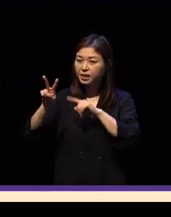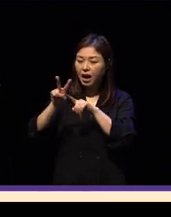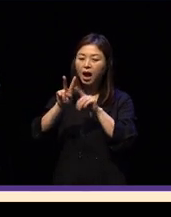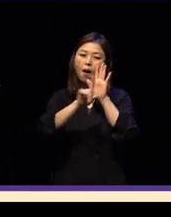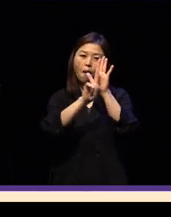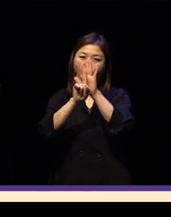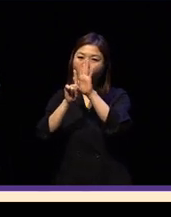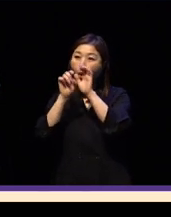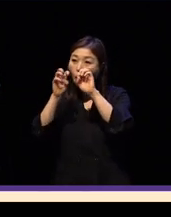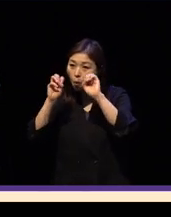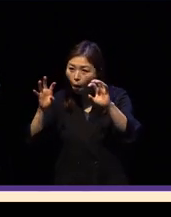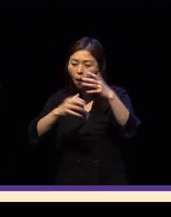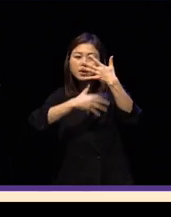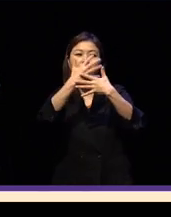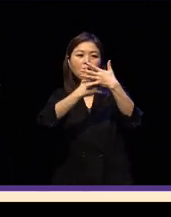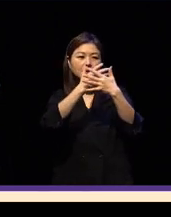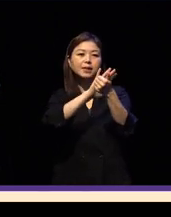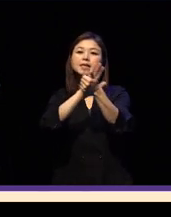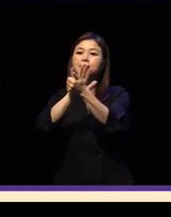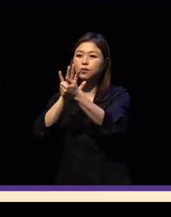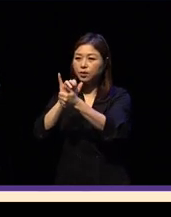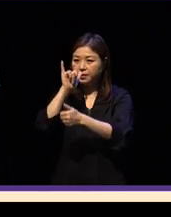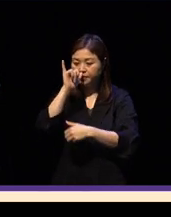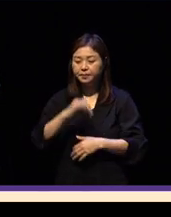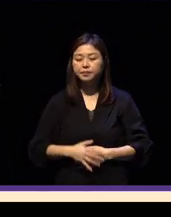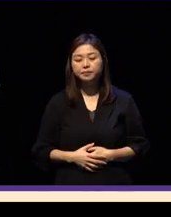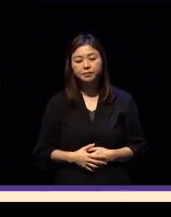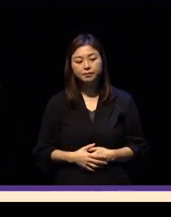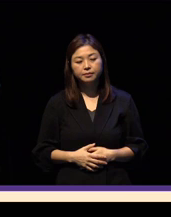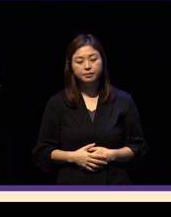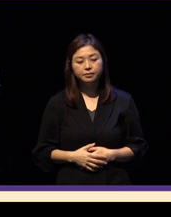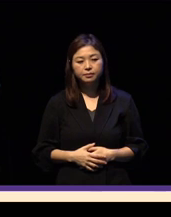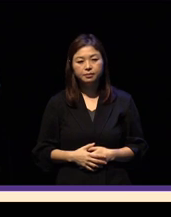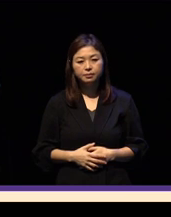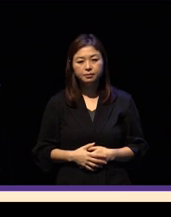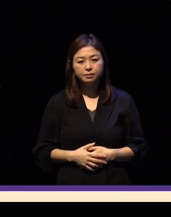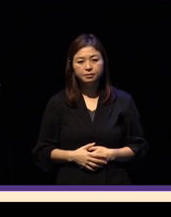통해서 지원하고 있는 사업입니다.